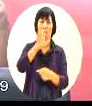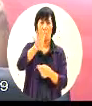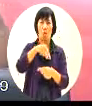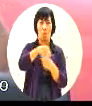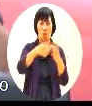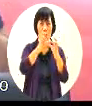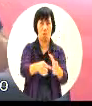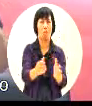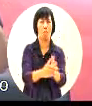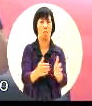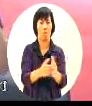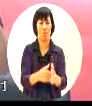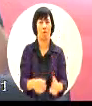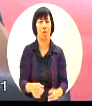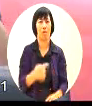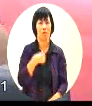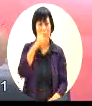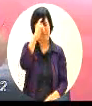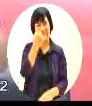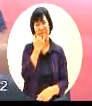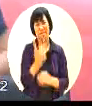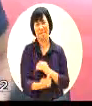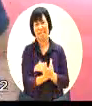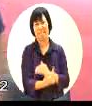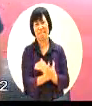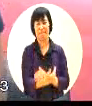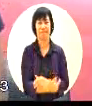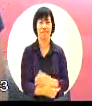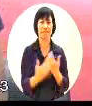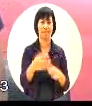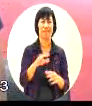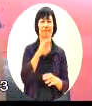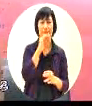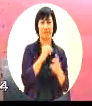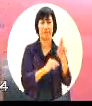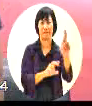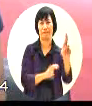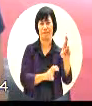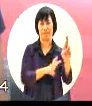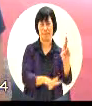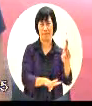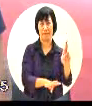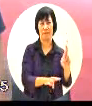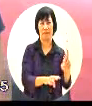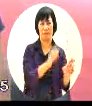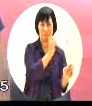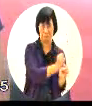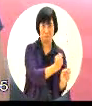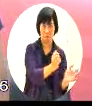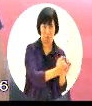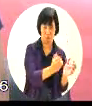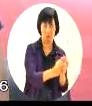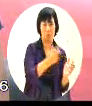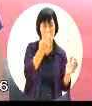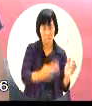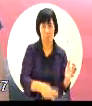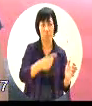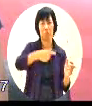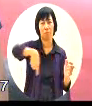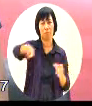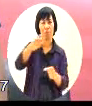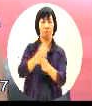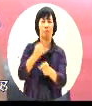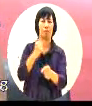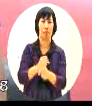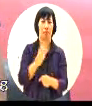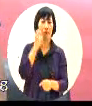讲，较紧的，卖搁为着讲着，哎，毕竟咱R24也开发出来，啊，再较要搁延伸过来吼，我是感觉这个是不太